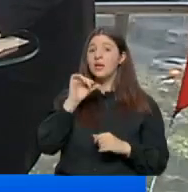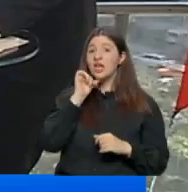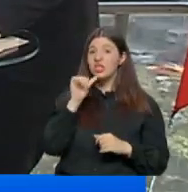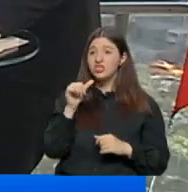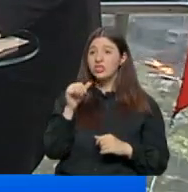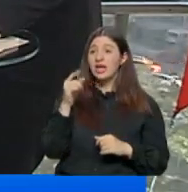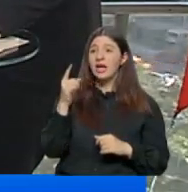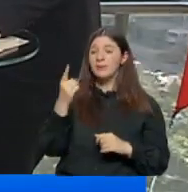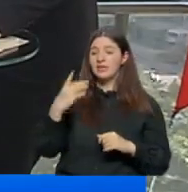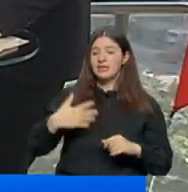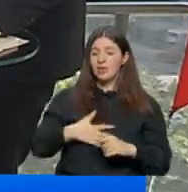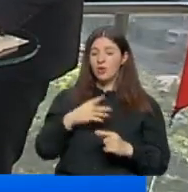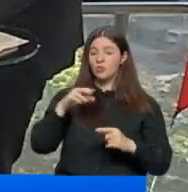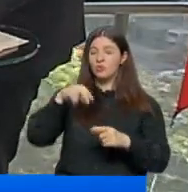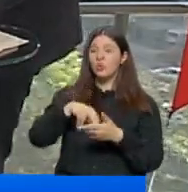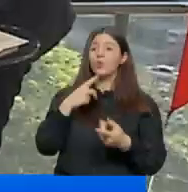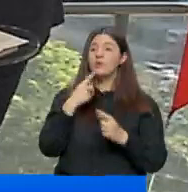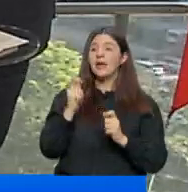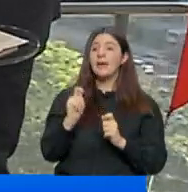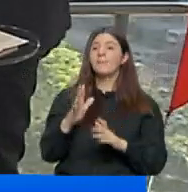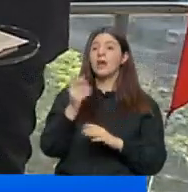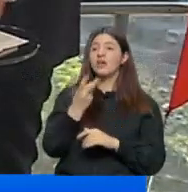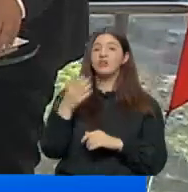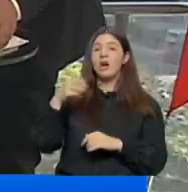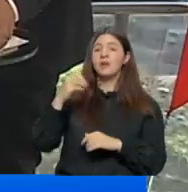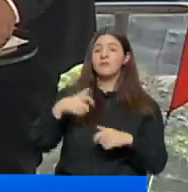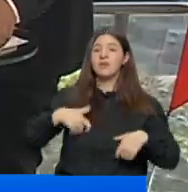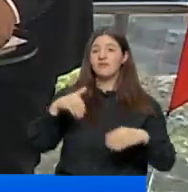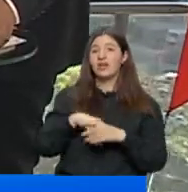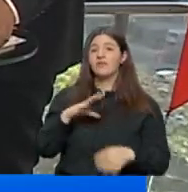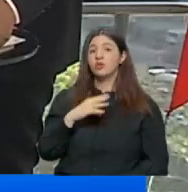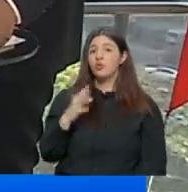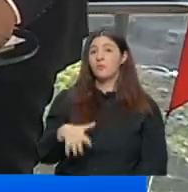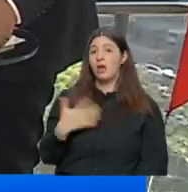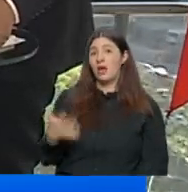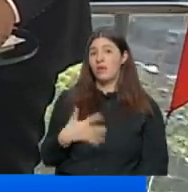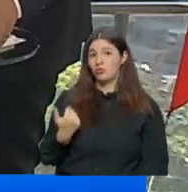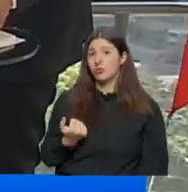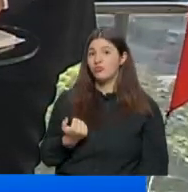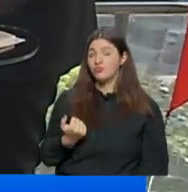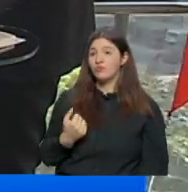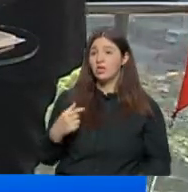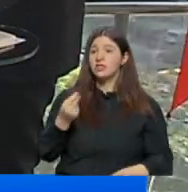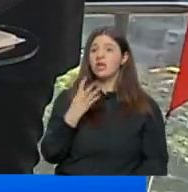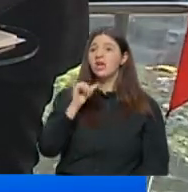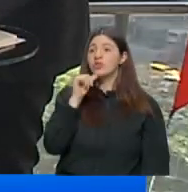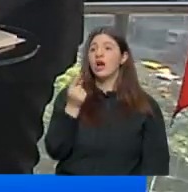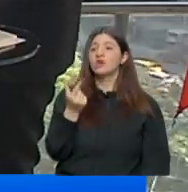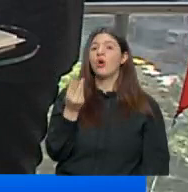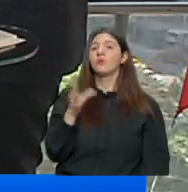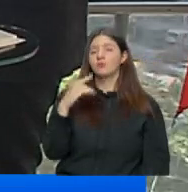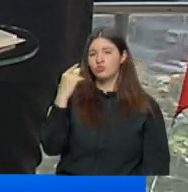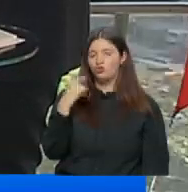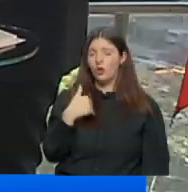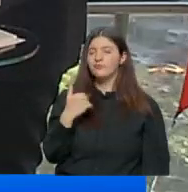bir genel kurulda konuşma yapmayan kaç AKP'li milletvekili var gerçekten merak ediyorum. Sayılarının hiç az olmadığı kanaatindeyim.